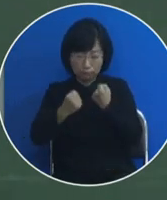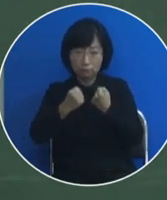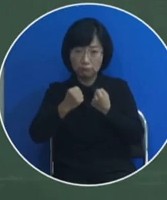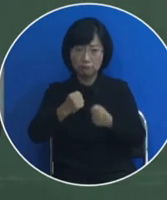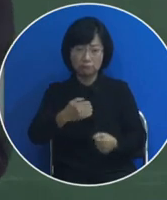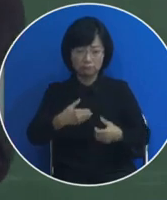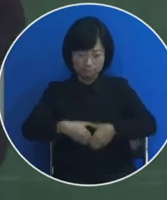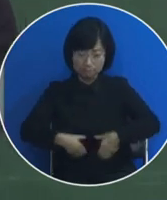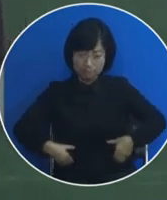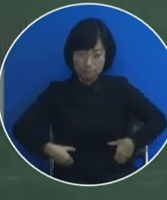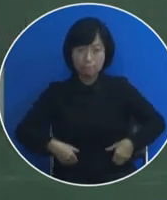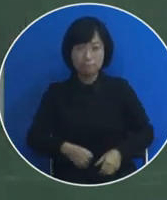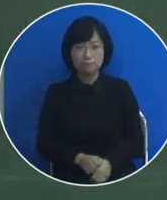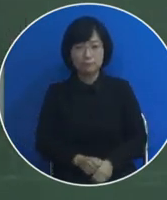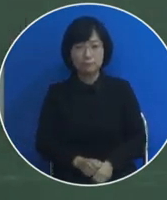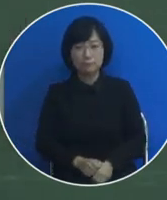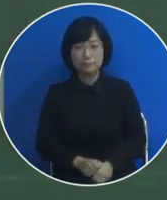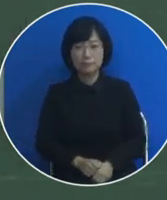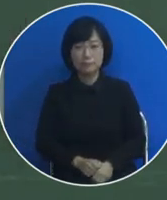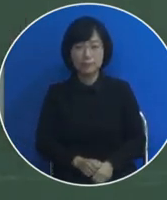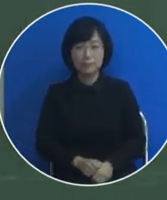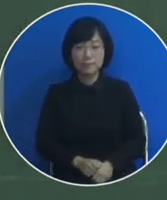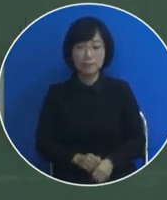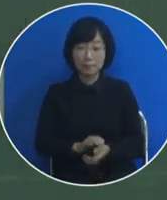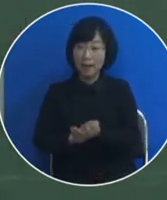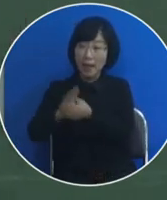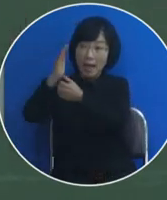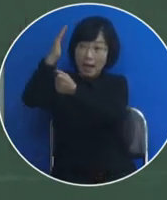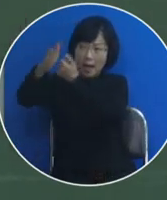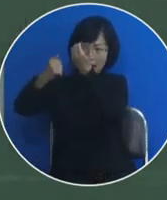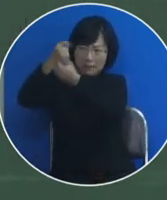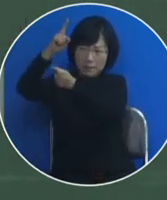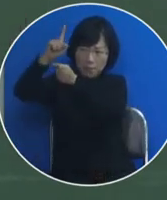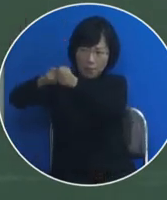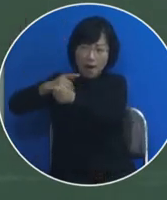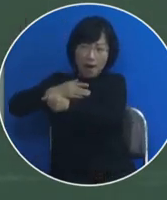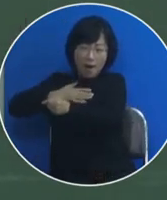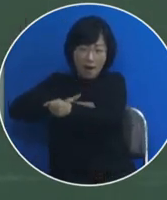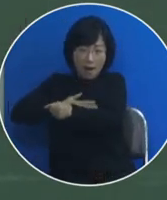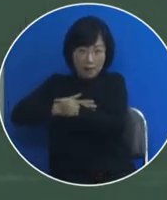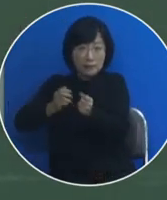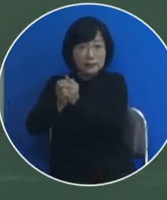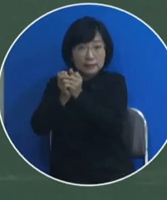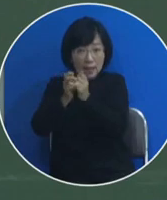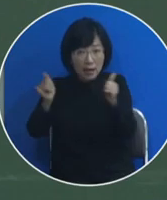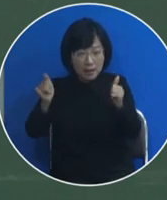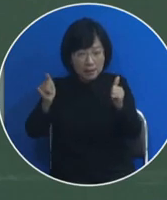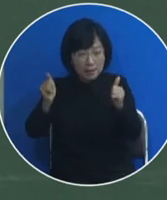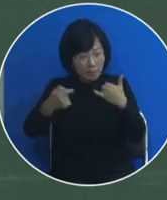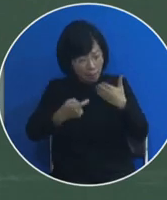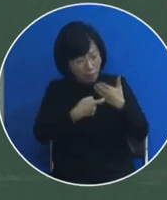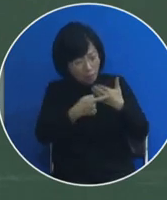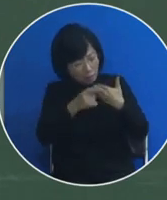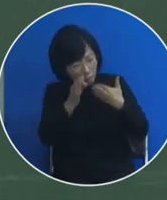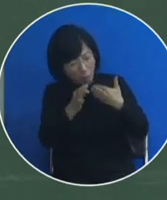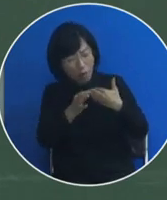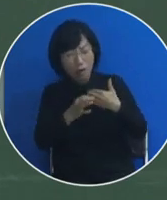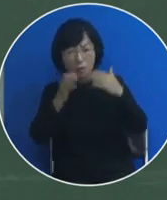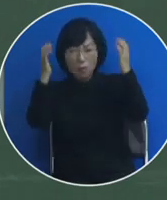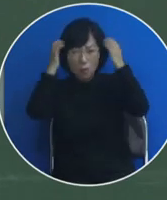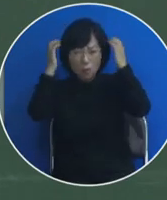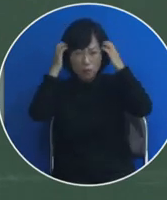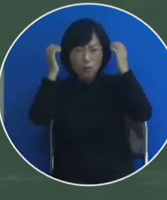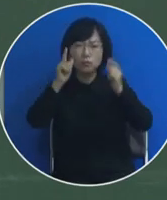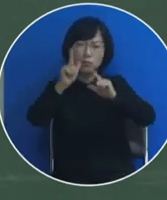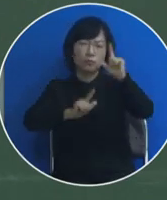could be crisis. 어떻게 보면은 하나님의 목표 이걸 붙잡은 사람이 그 당시에 볼 때는 어려움도 있을 수 있습니다. In one sense, if you look at